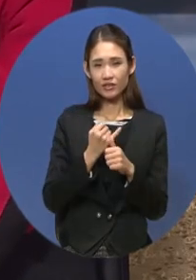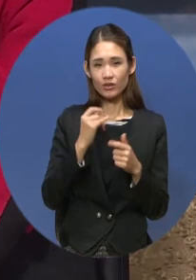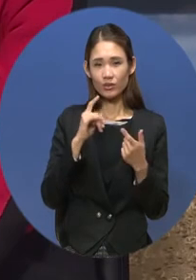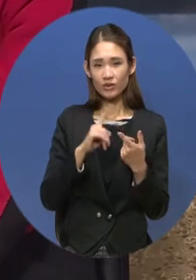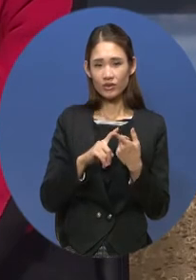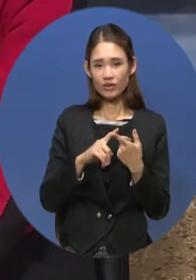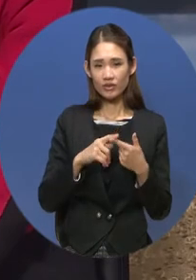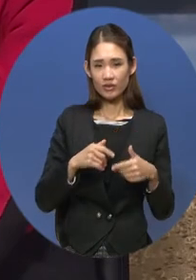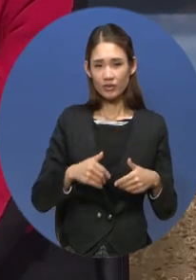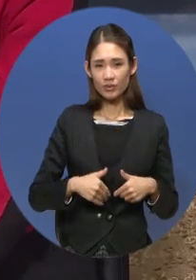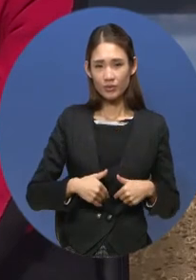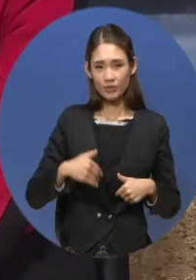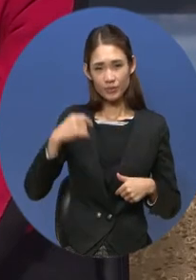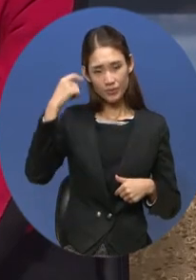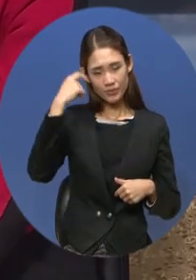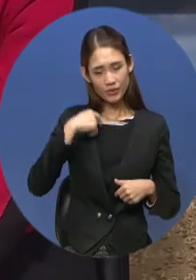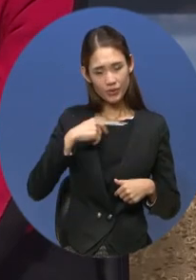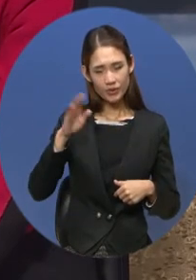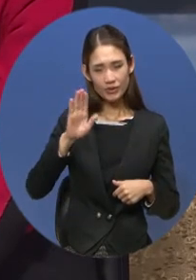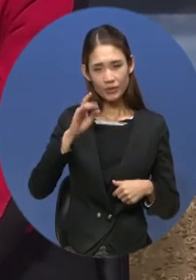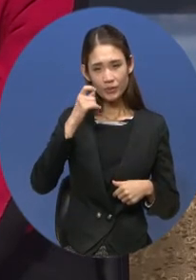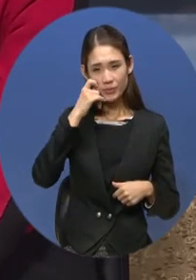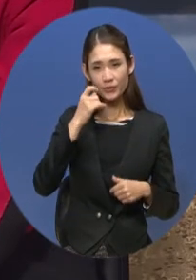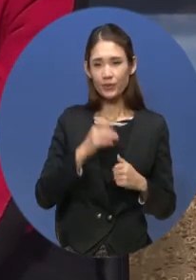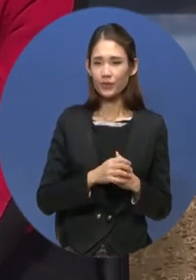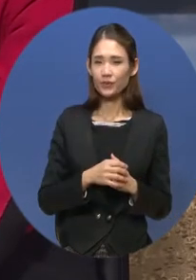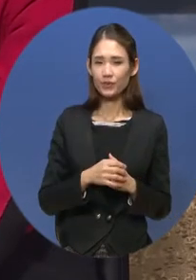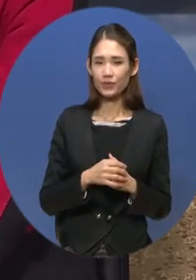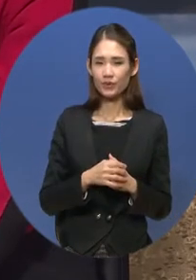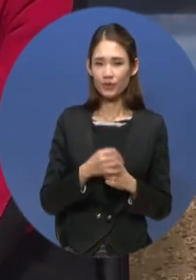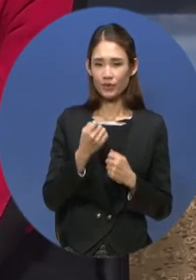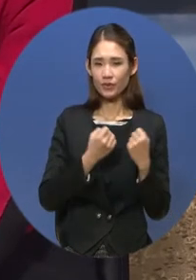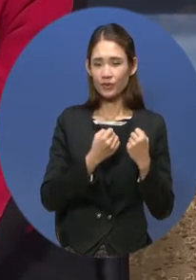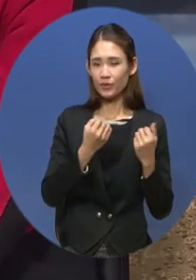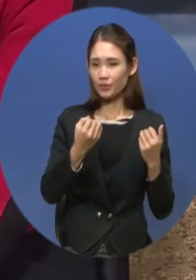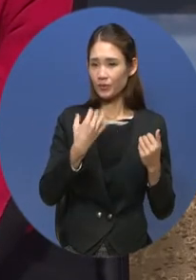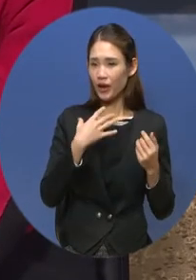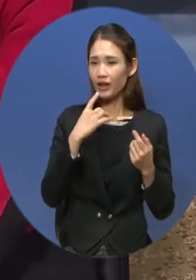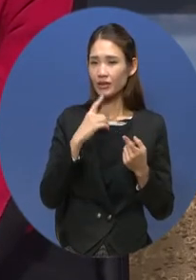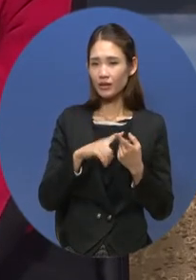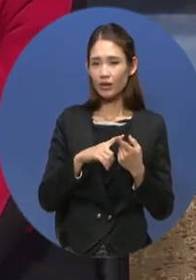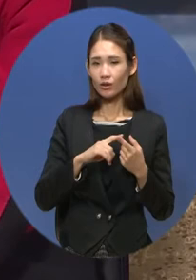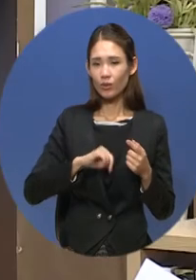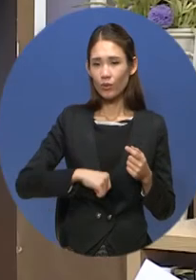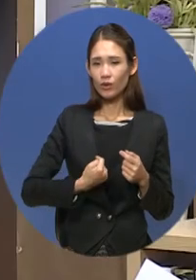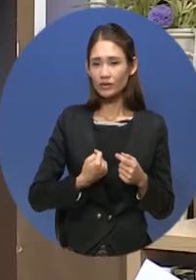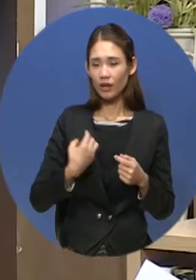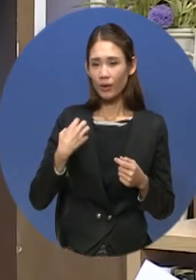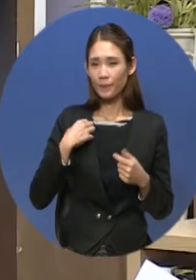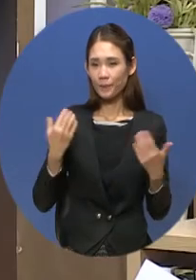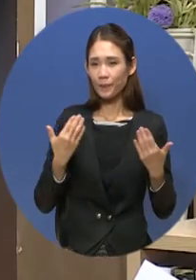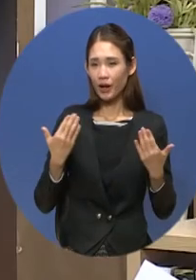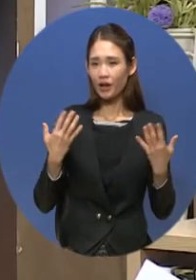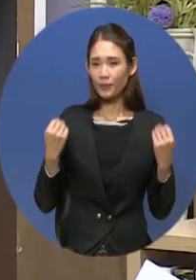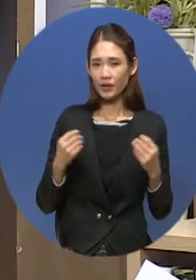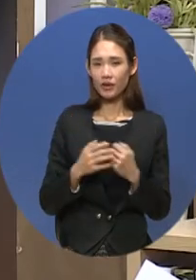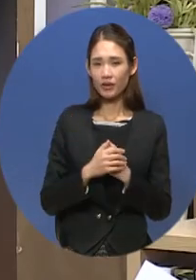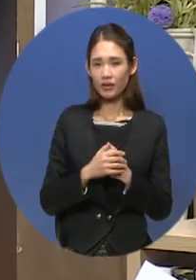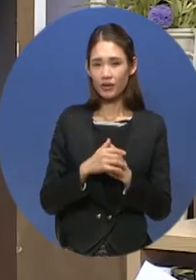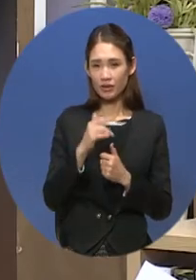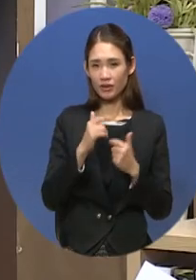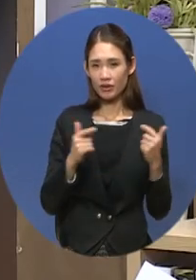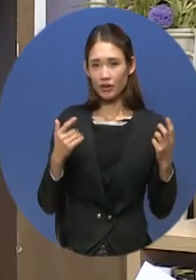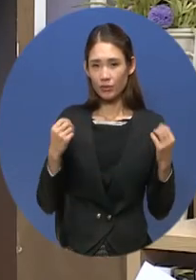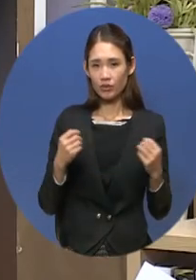대한 필요성을 많이 못 느끼는 것 같아요. 요즘에는 이제 말씀하신 것처럼 워낙 혼자서도 할수 있는 게 많고 그렇죠.